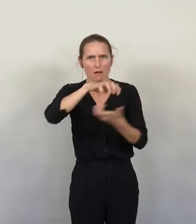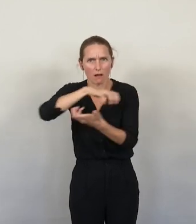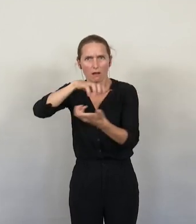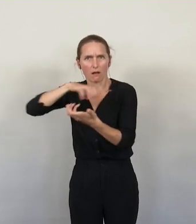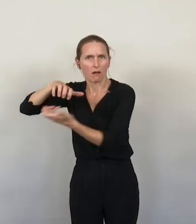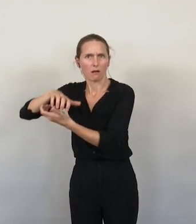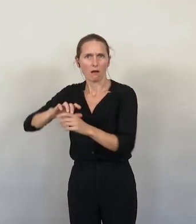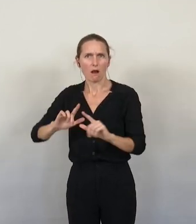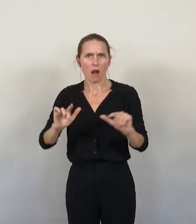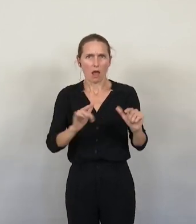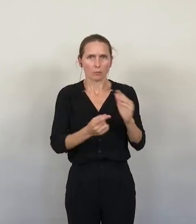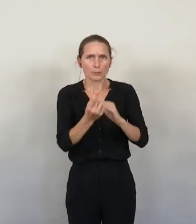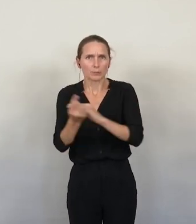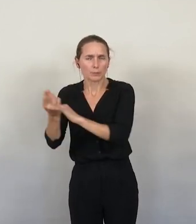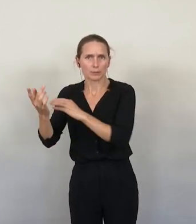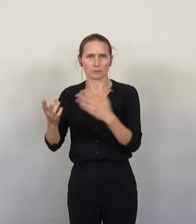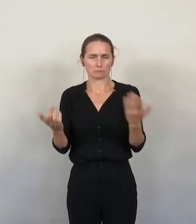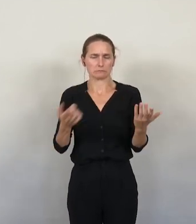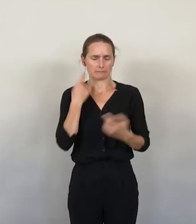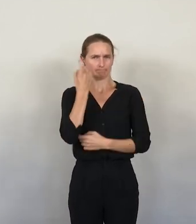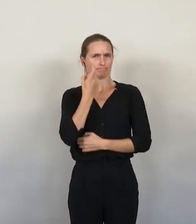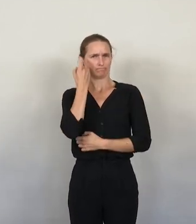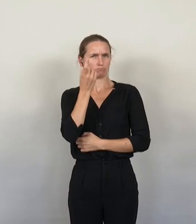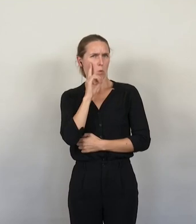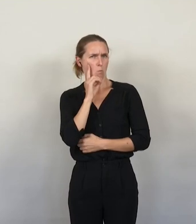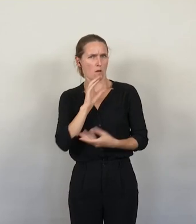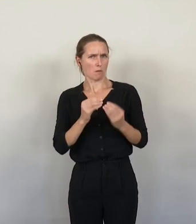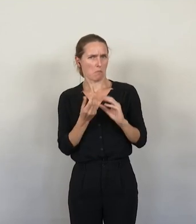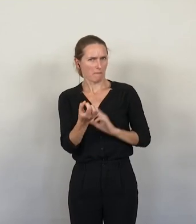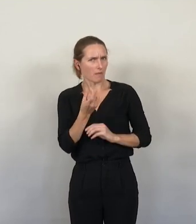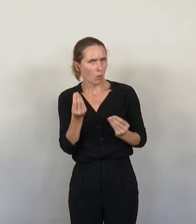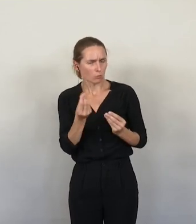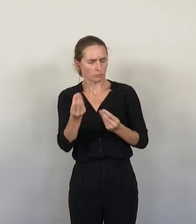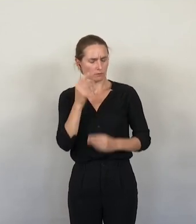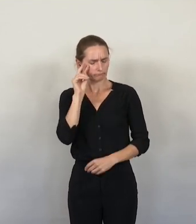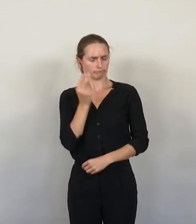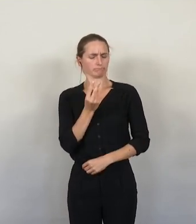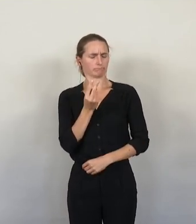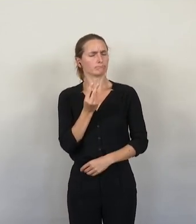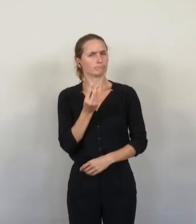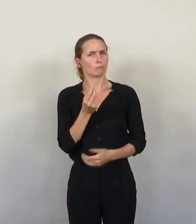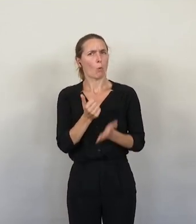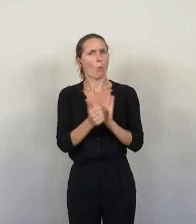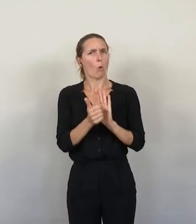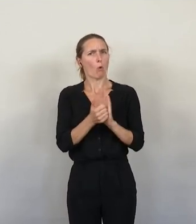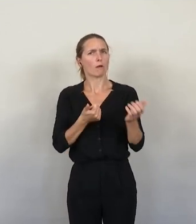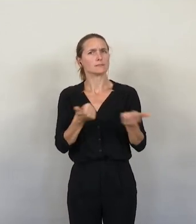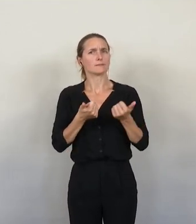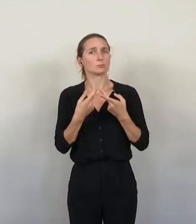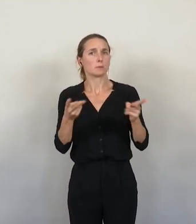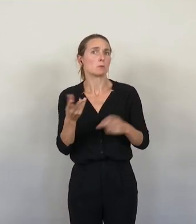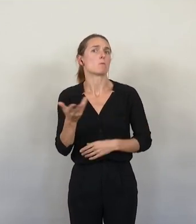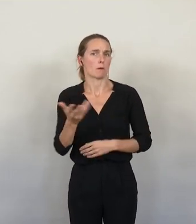plus c ces scandaleslà euh de plus en plus mises en lumière ça doit nous faire réfléchir je crois sur le rôle du service public